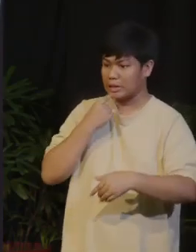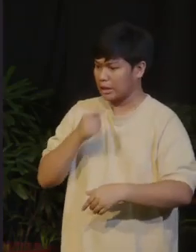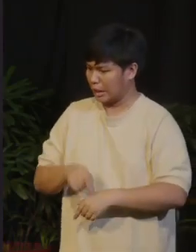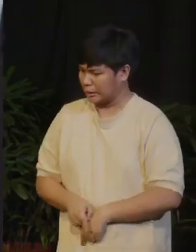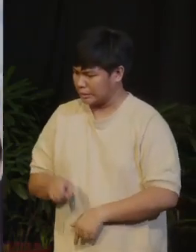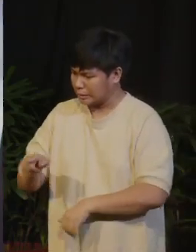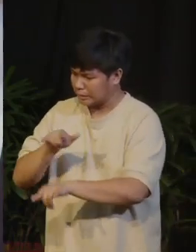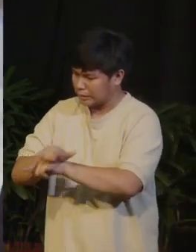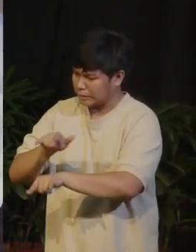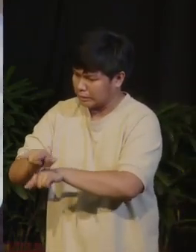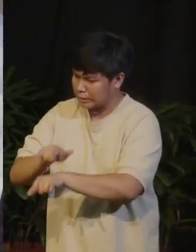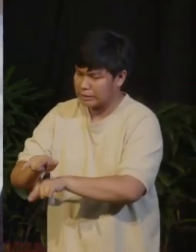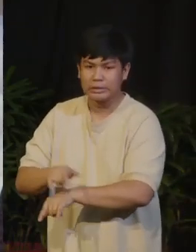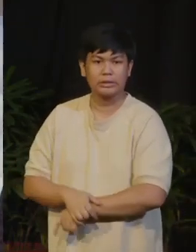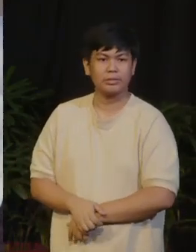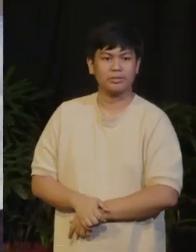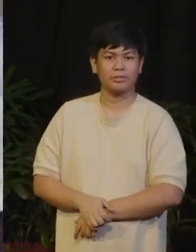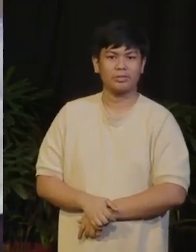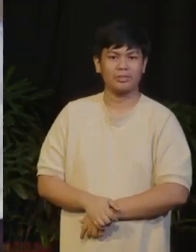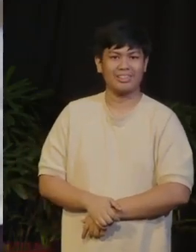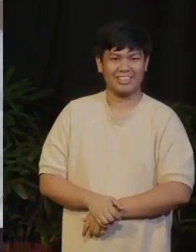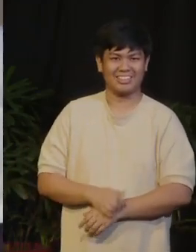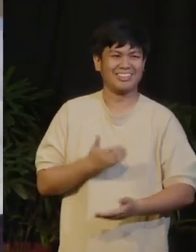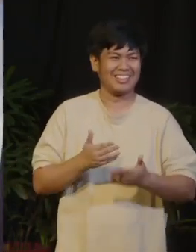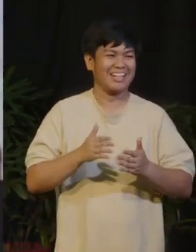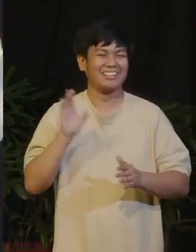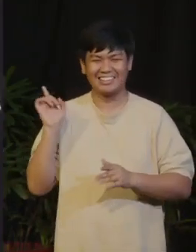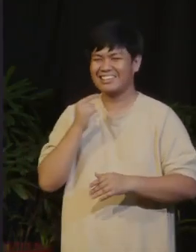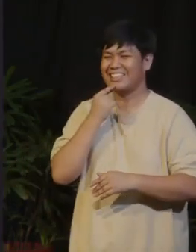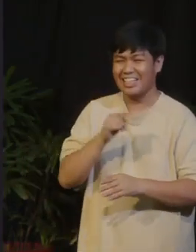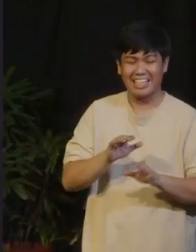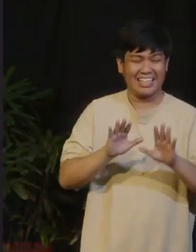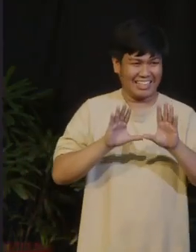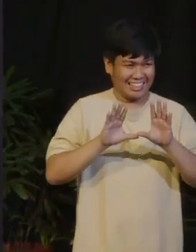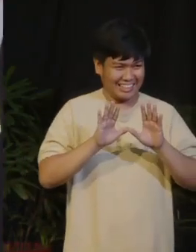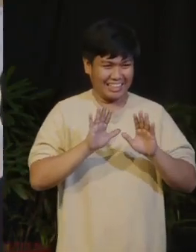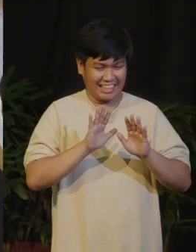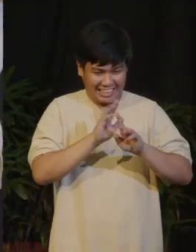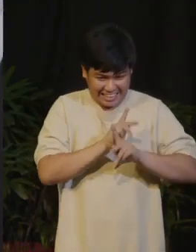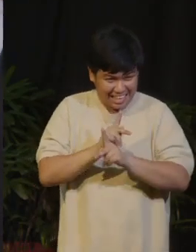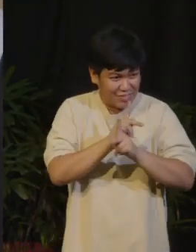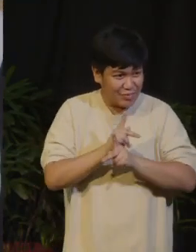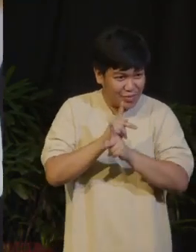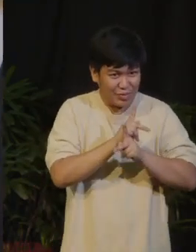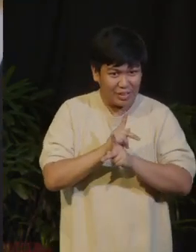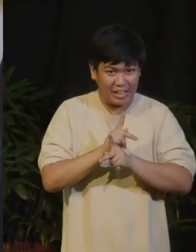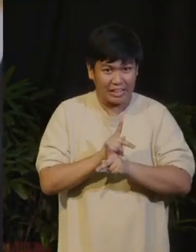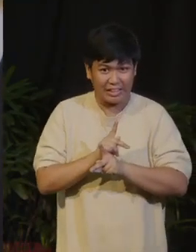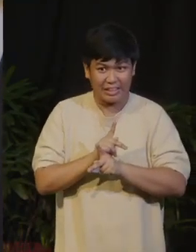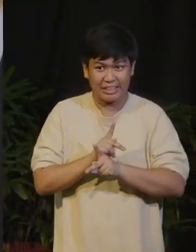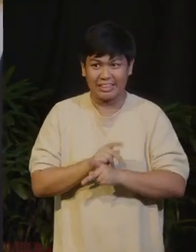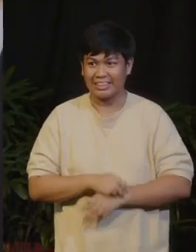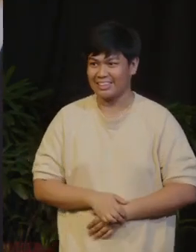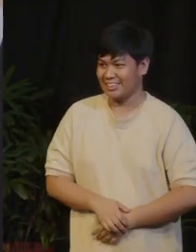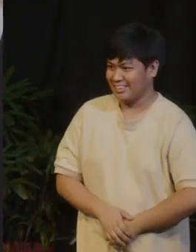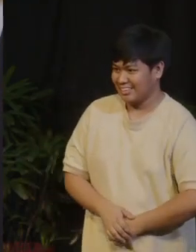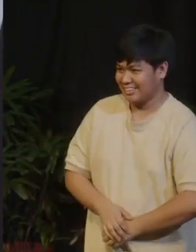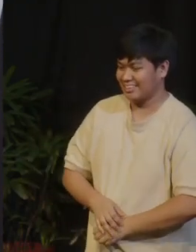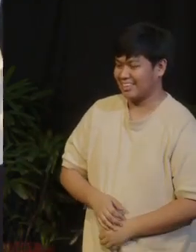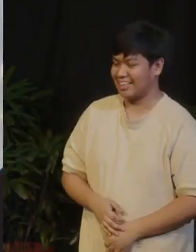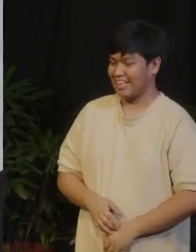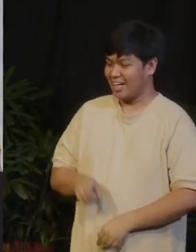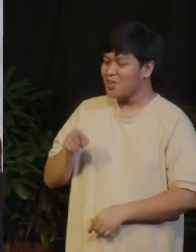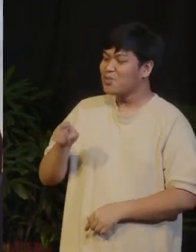namang ganun kadiretso siguro. Medyo lambutan nyo ng konti. Kapatid, alam mo, magulang ka.